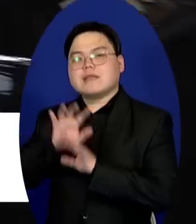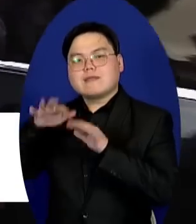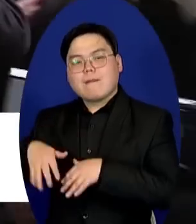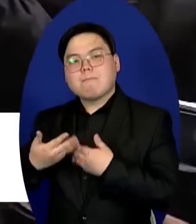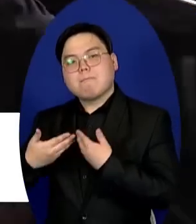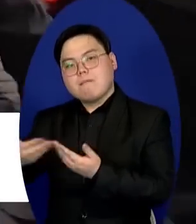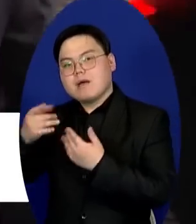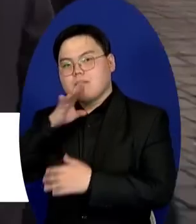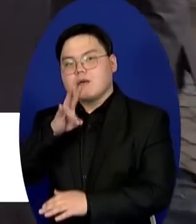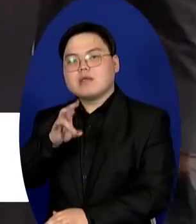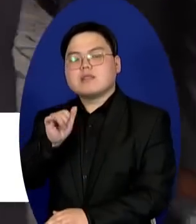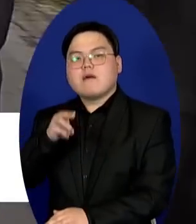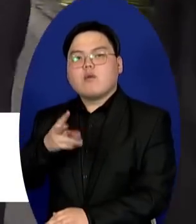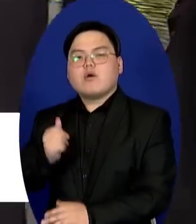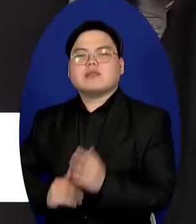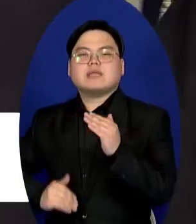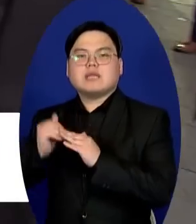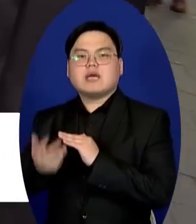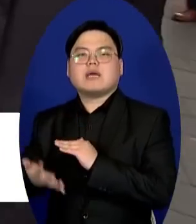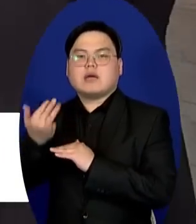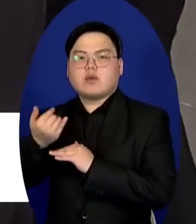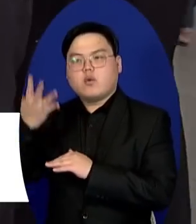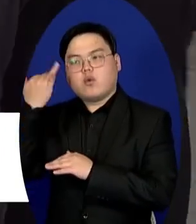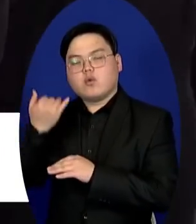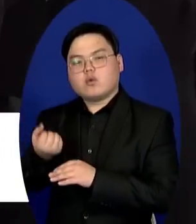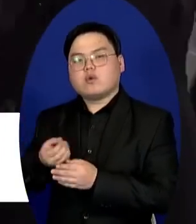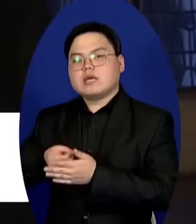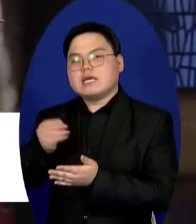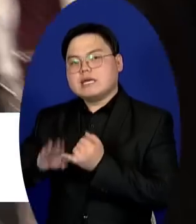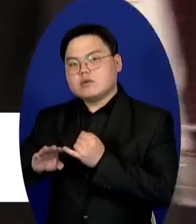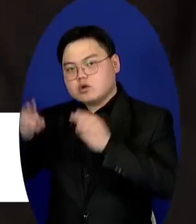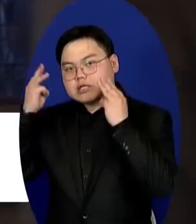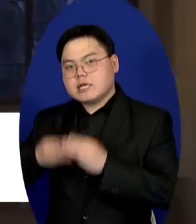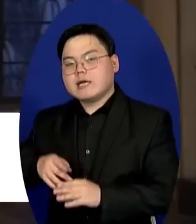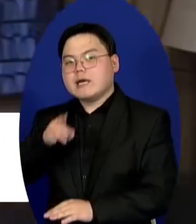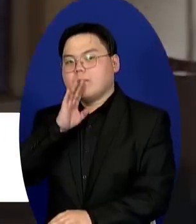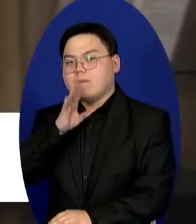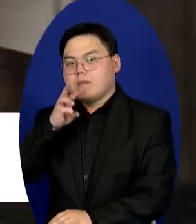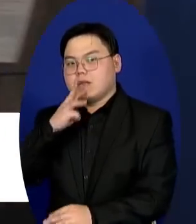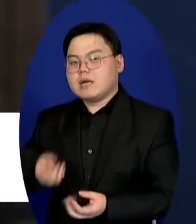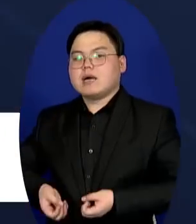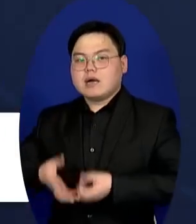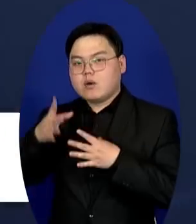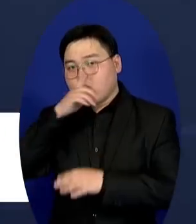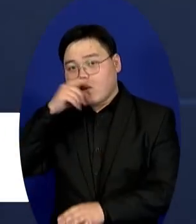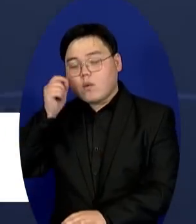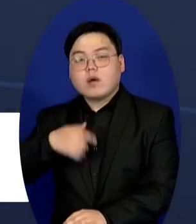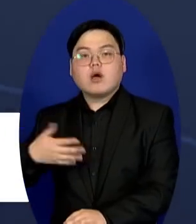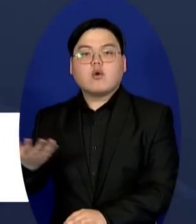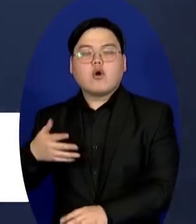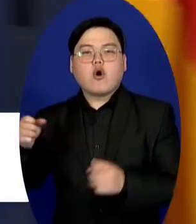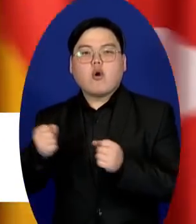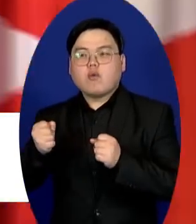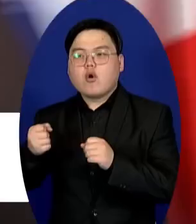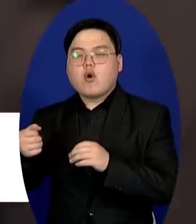нефтийн нийлүүлэлтэд үнийн дээд хязгаар тогтоох ажлаа ойрын 7 хоногудад эцэслэж шийднэ гэж мэдгдсэн байна. Украины тухайд тэд өвлийн